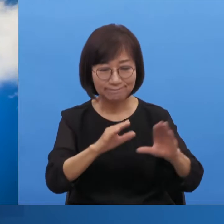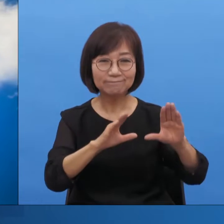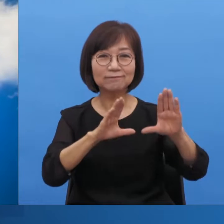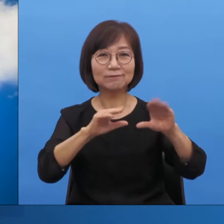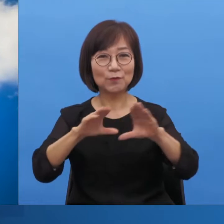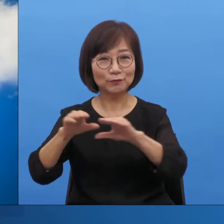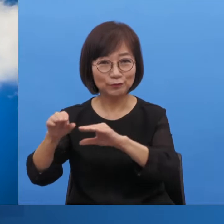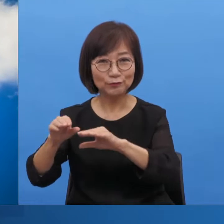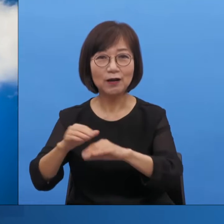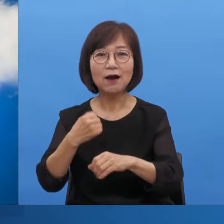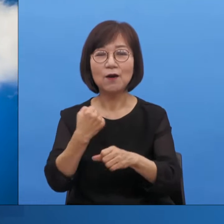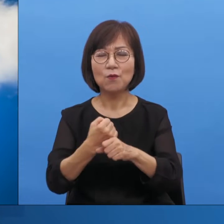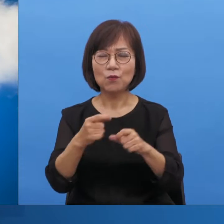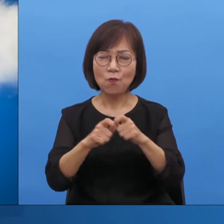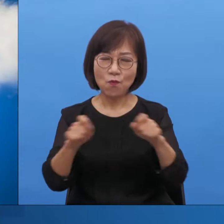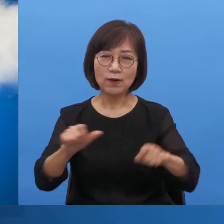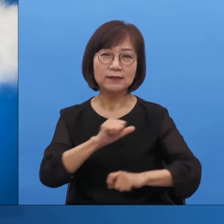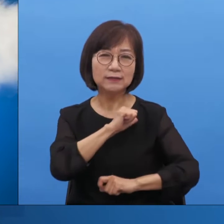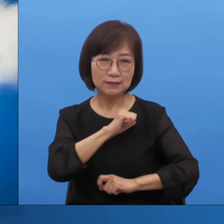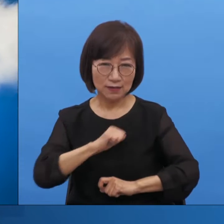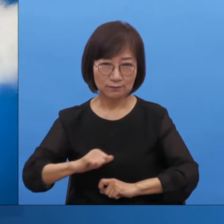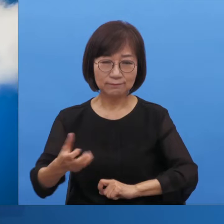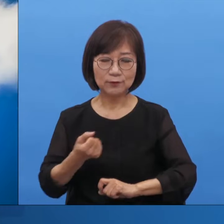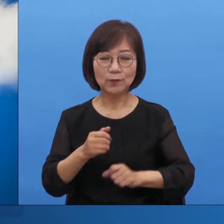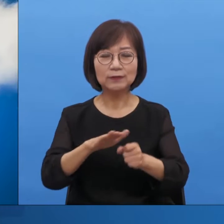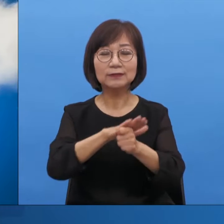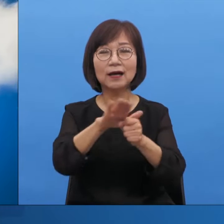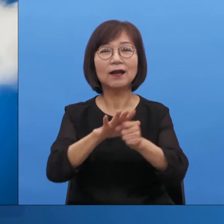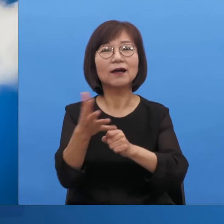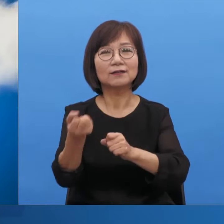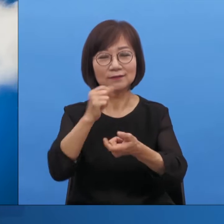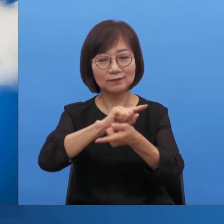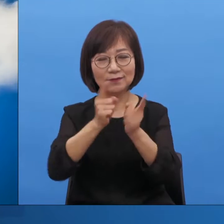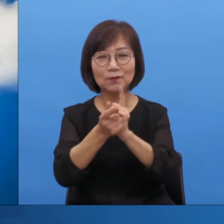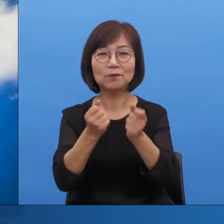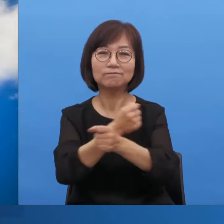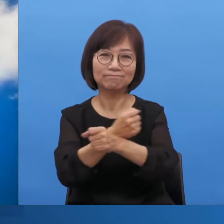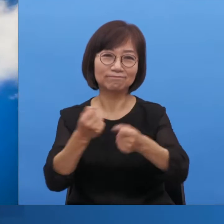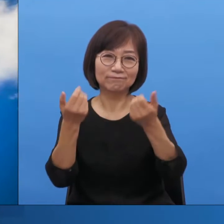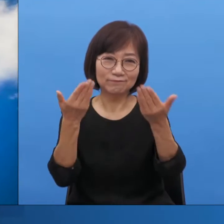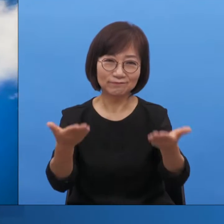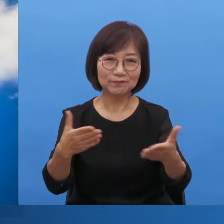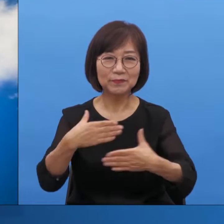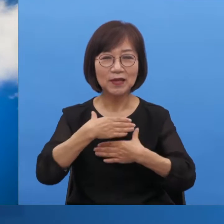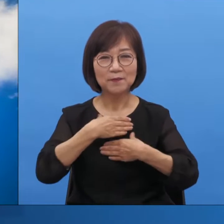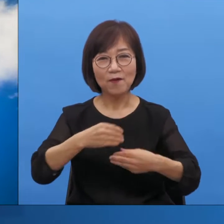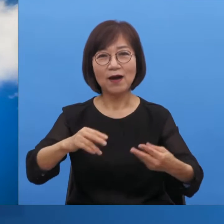겸손과 온유로 하고 오래 참음으로 사랑 가운데서 서로 용납하고